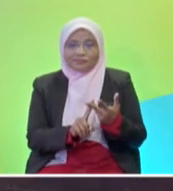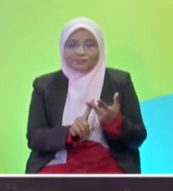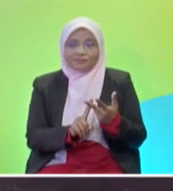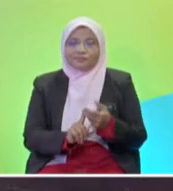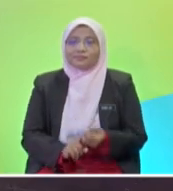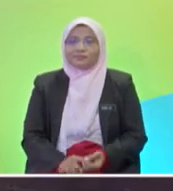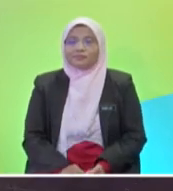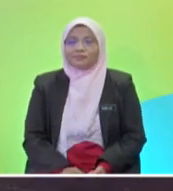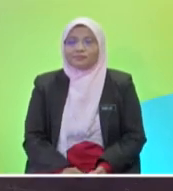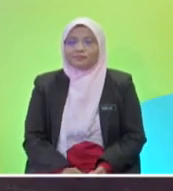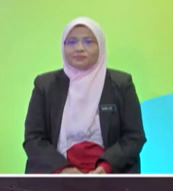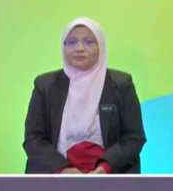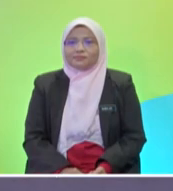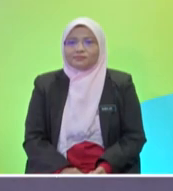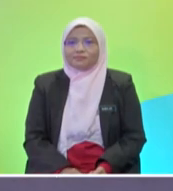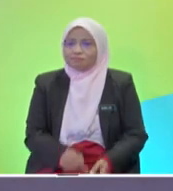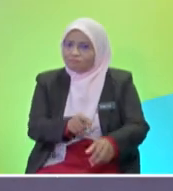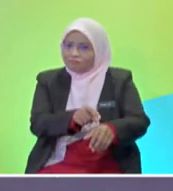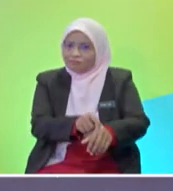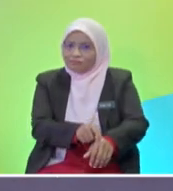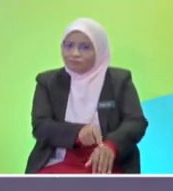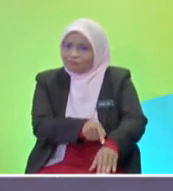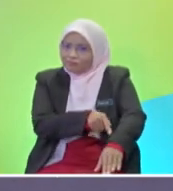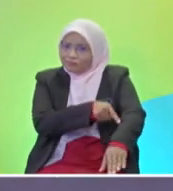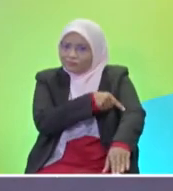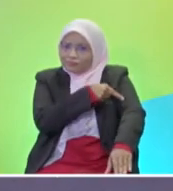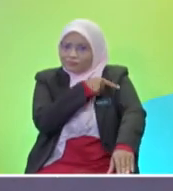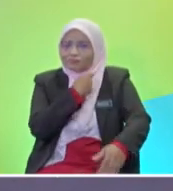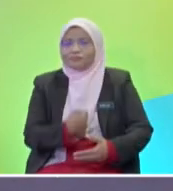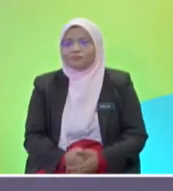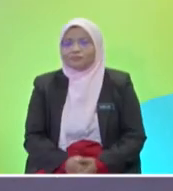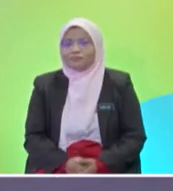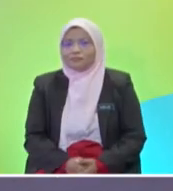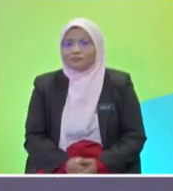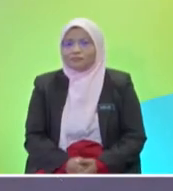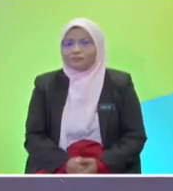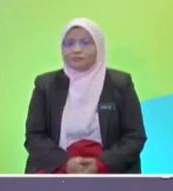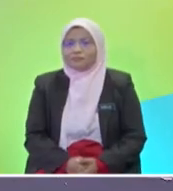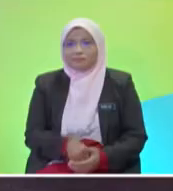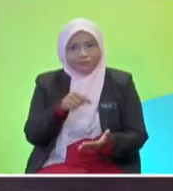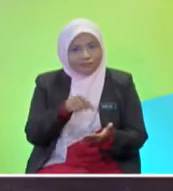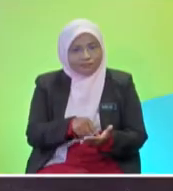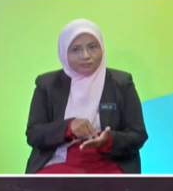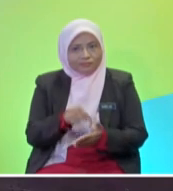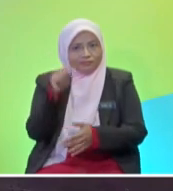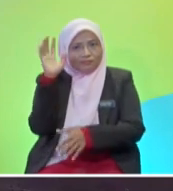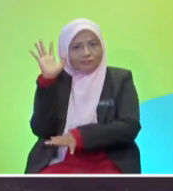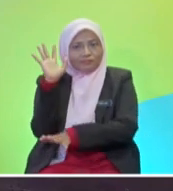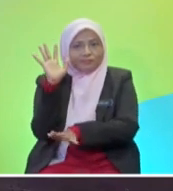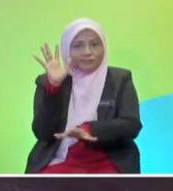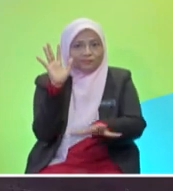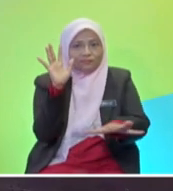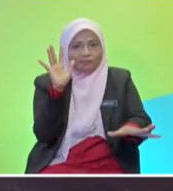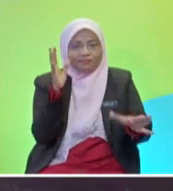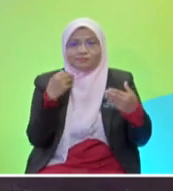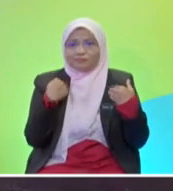Yang ketiga ni ia panjang kan cikgu? Ini ialah akar. Biasanya akar ada di mana? Akar ada dekat